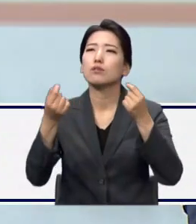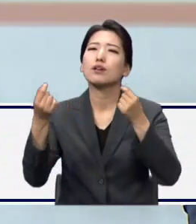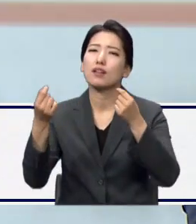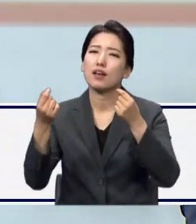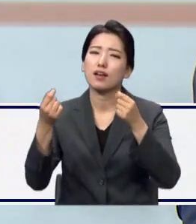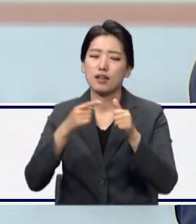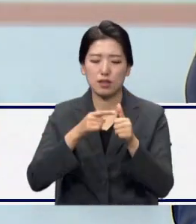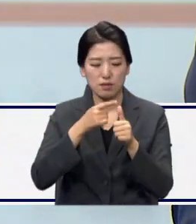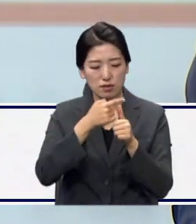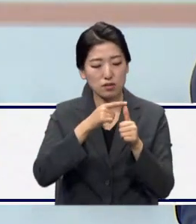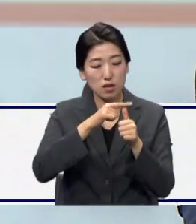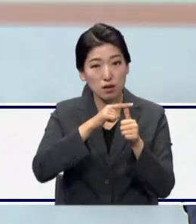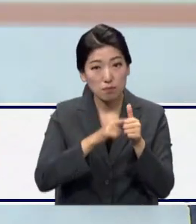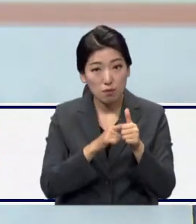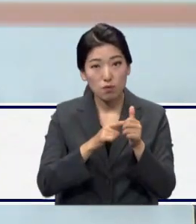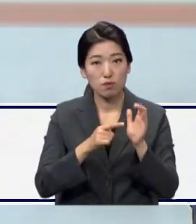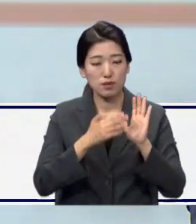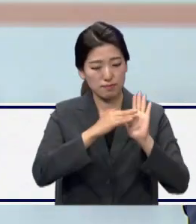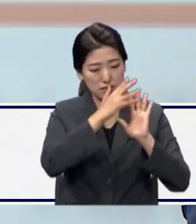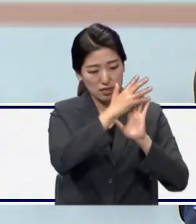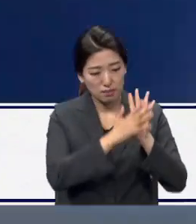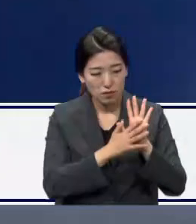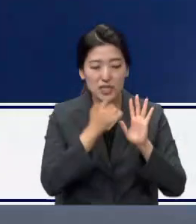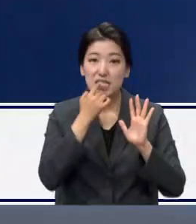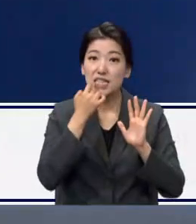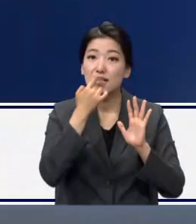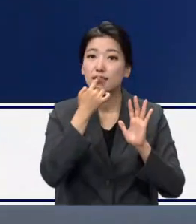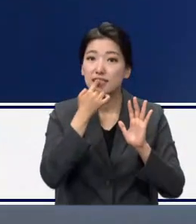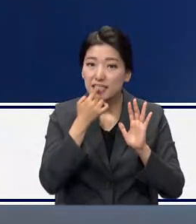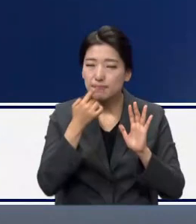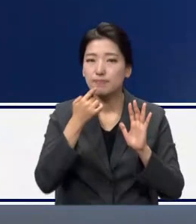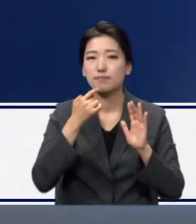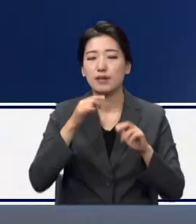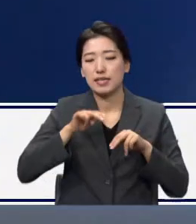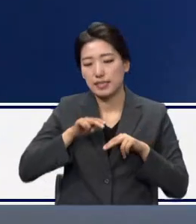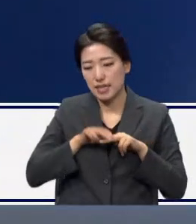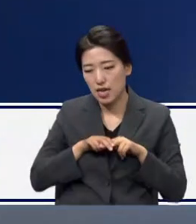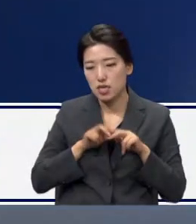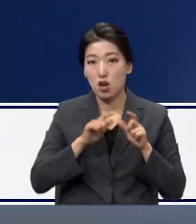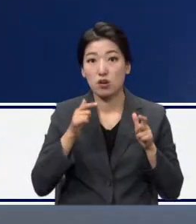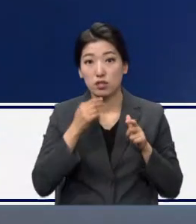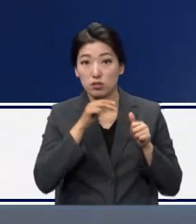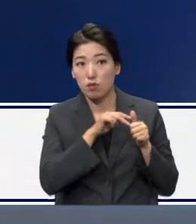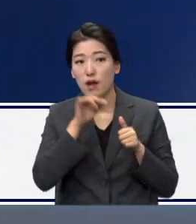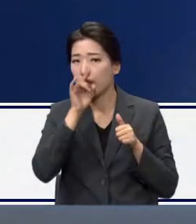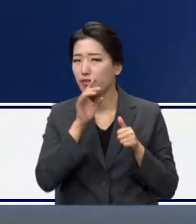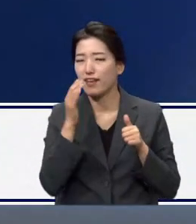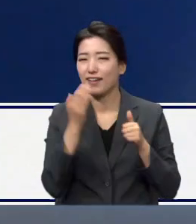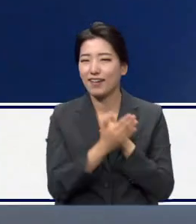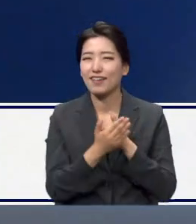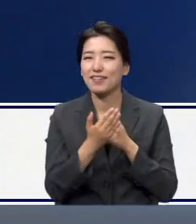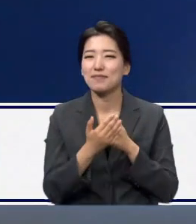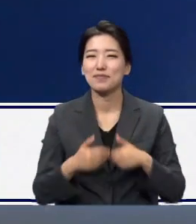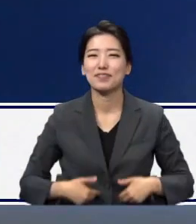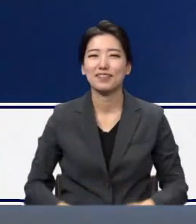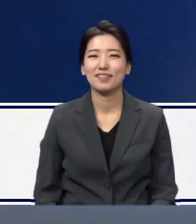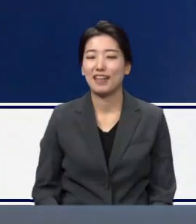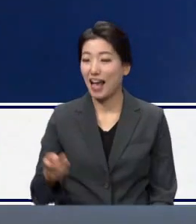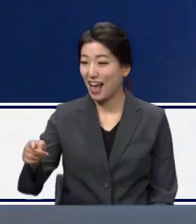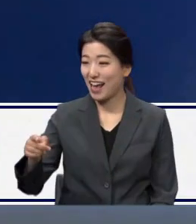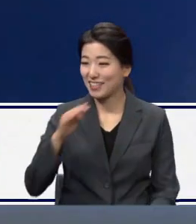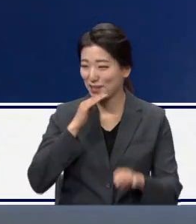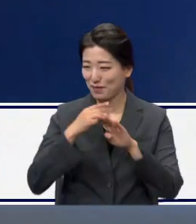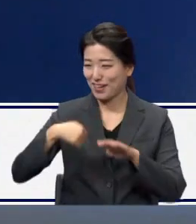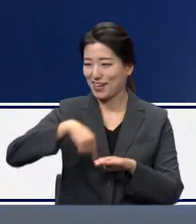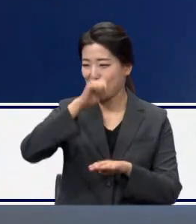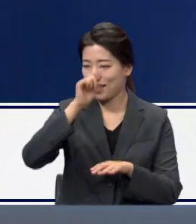노력하는 건 다 있는 거 같습니다네 어 지금 직접 생생한 북한 화원에 또 갔다 오신 말씀까지 같이 좀